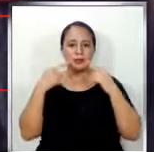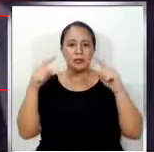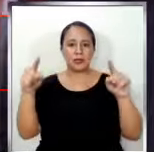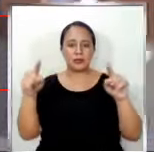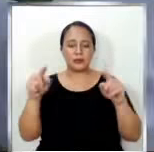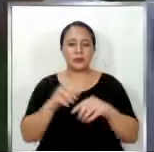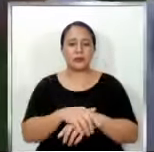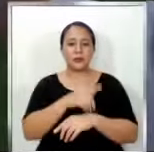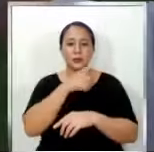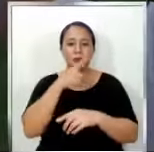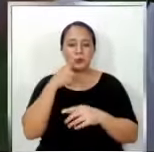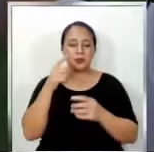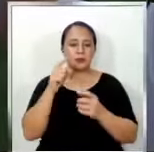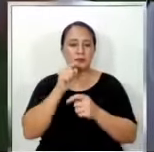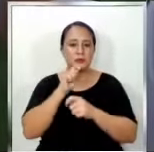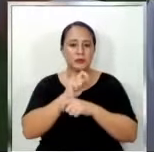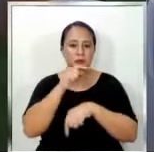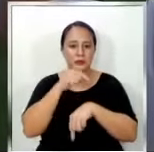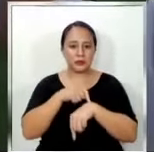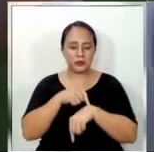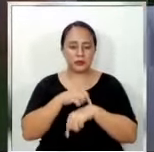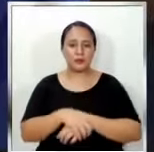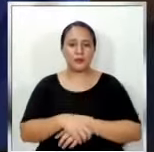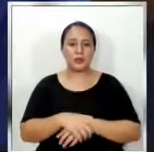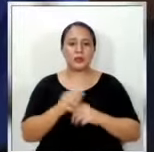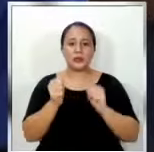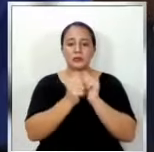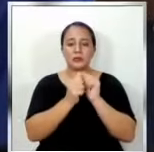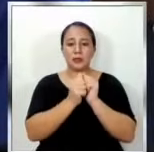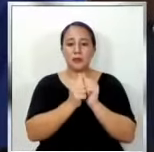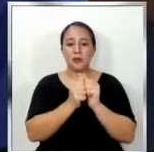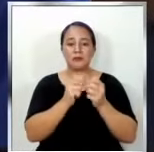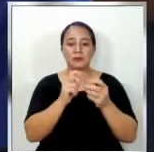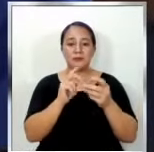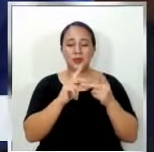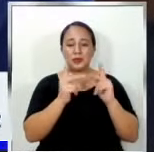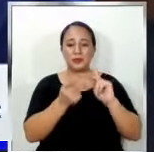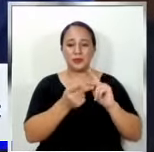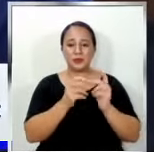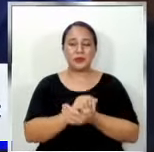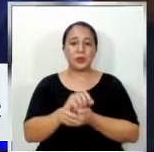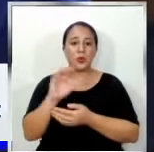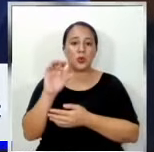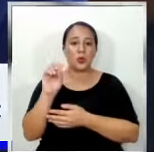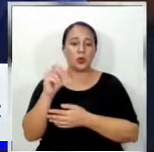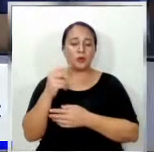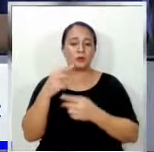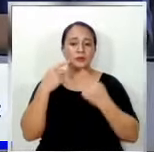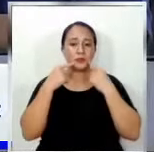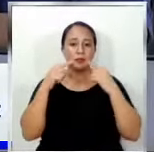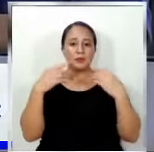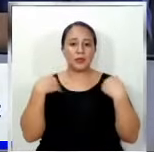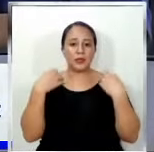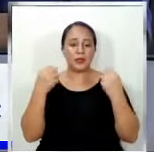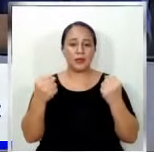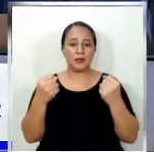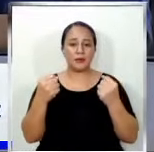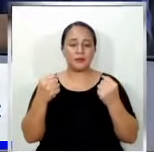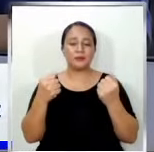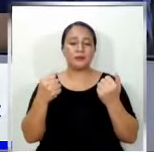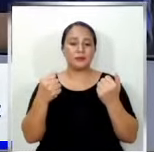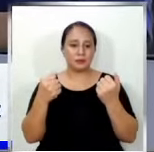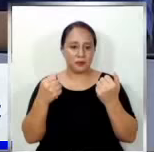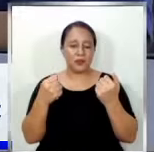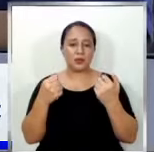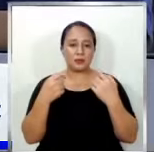tamang panahon. Ang running mate ni Moreno na si Ong ay isang public health advocate at online personality. Nagbibigay siya ng mga